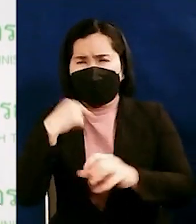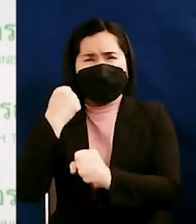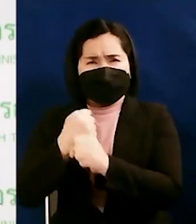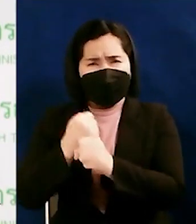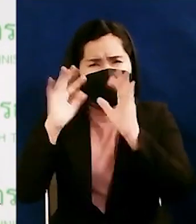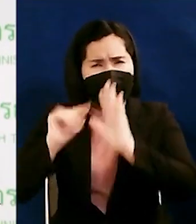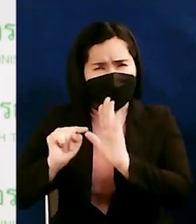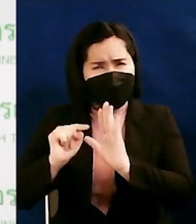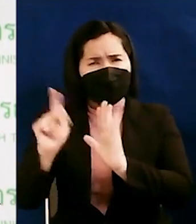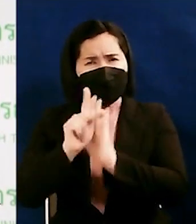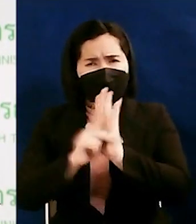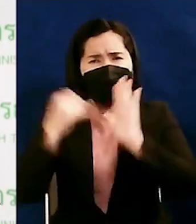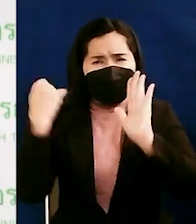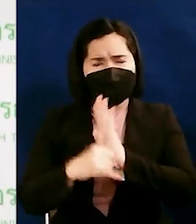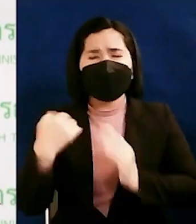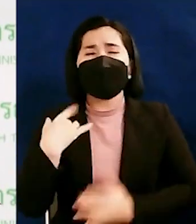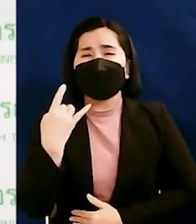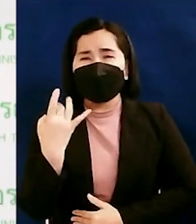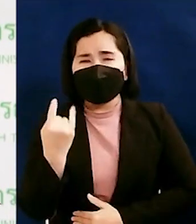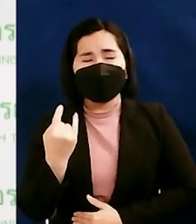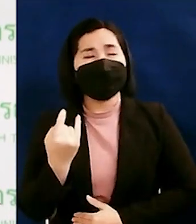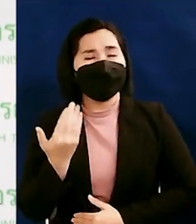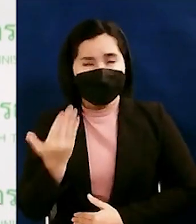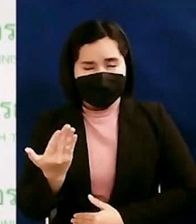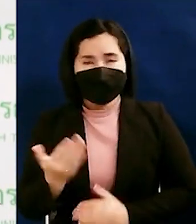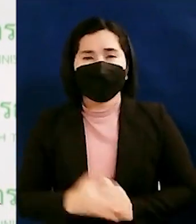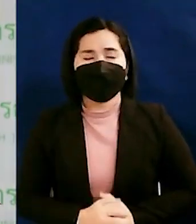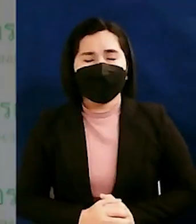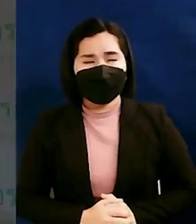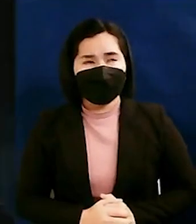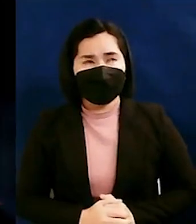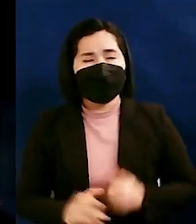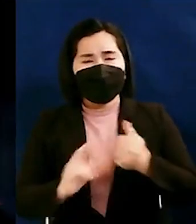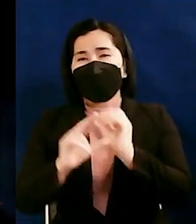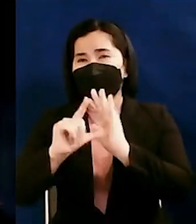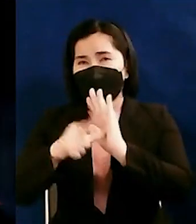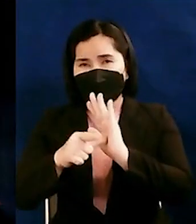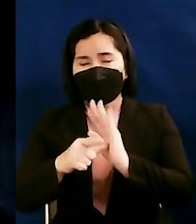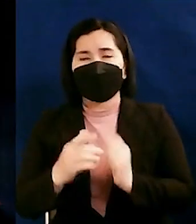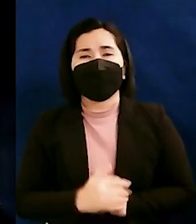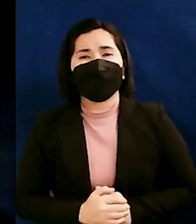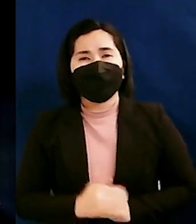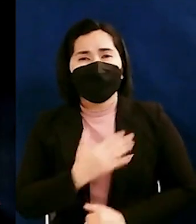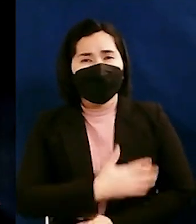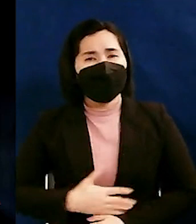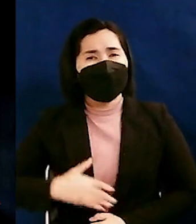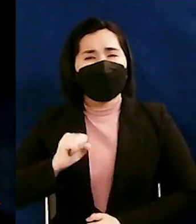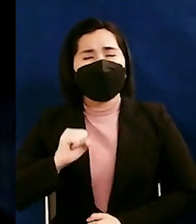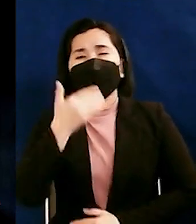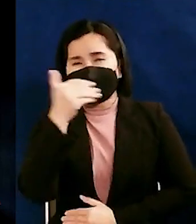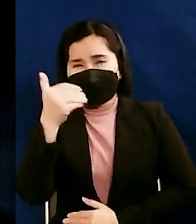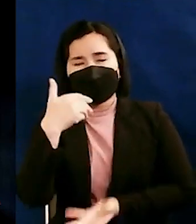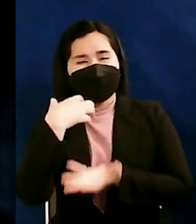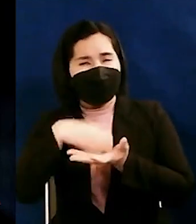หมายใดๆที่เกี่ยวข้องบ้างนะคะเรียนเชิญคุณสุทธิพงศ์วสุโสภาพลค่ะรองเลขาธิการคณะกรรมการสุขภาพแห่งชาติได้ให้ข้อมูล